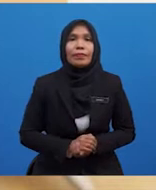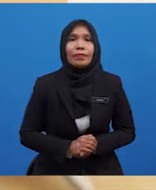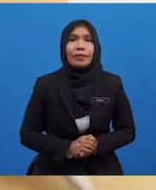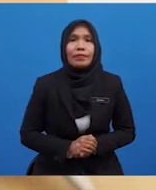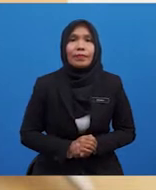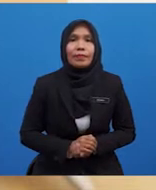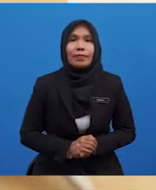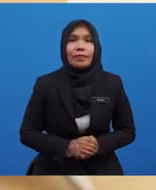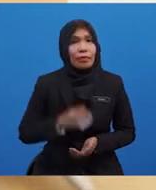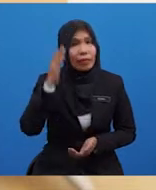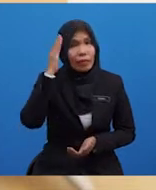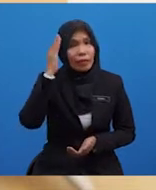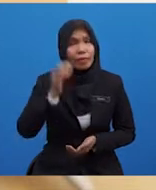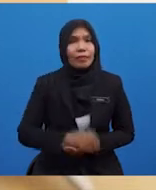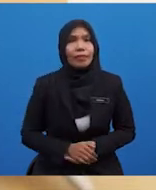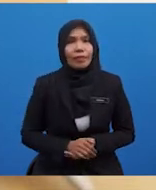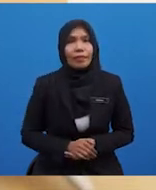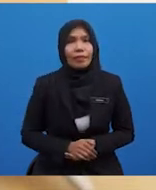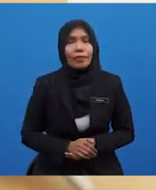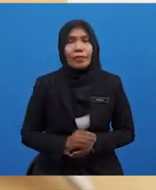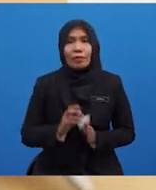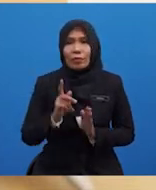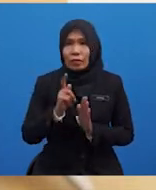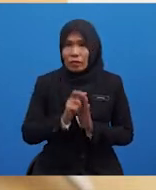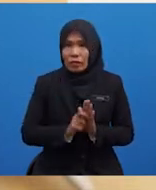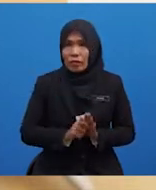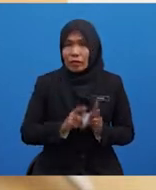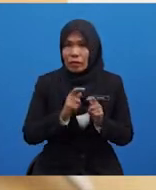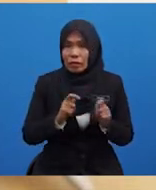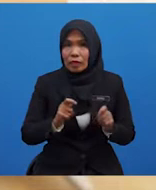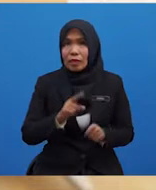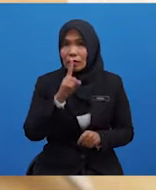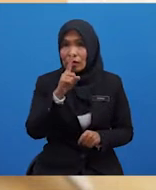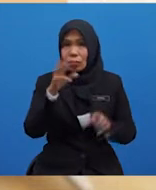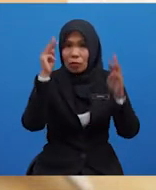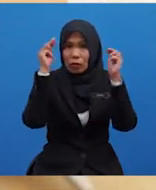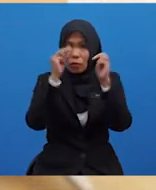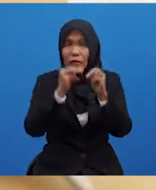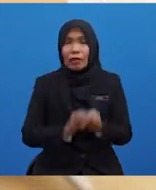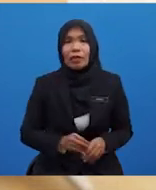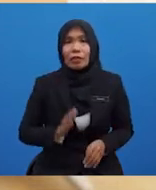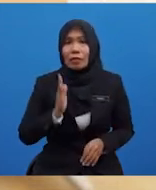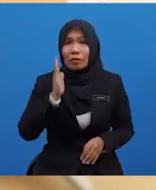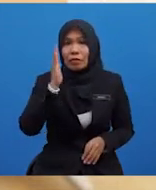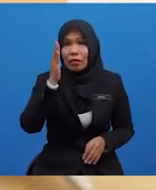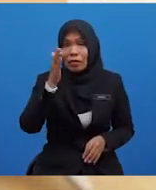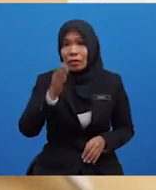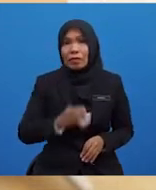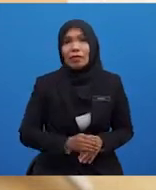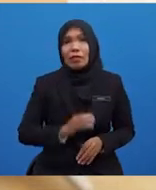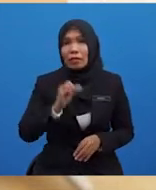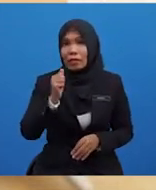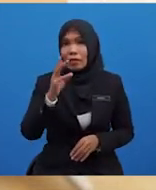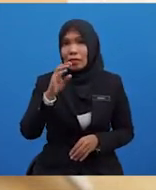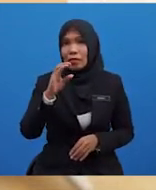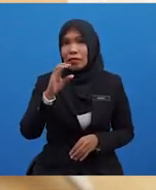Ingat, tertinggal satu maklumat akan mencacatkan proses